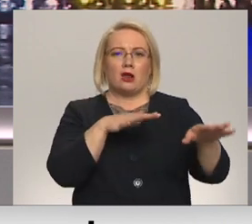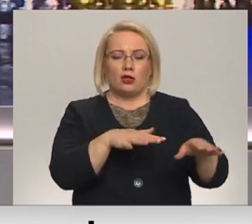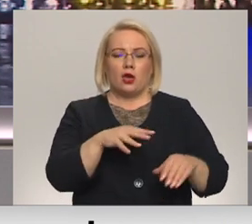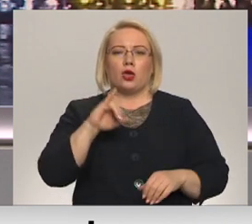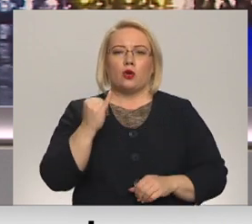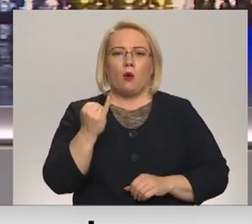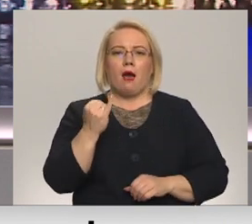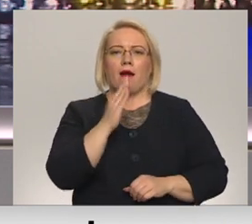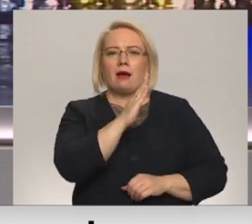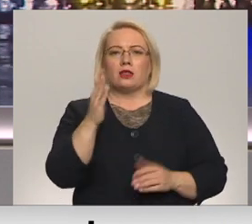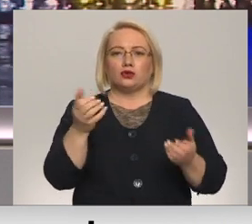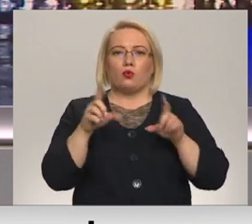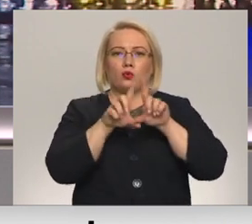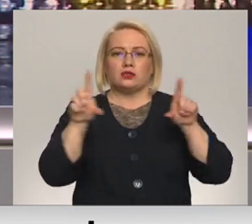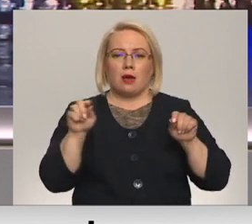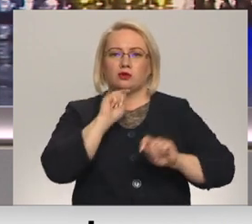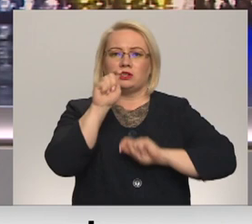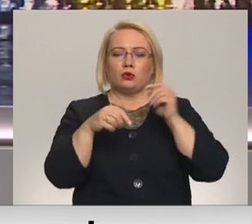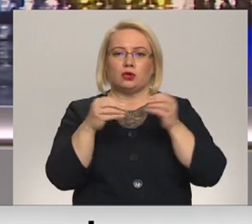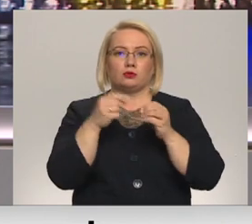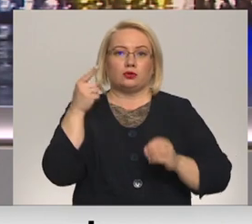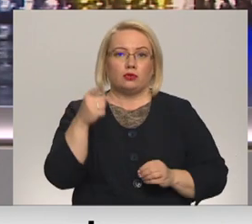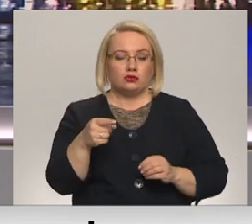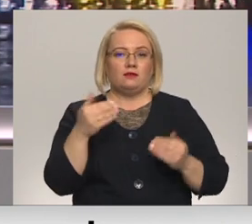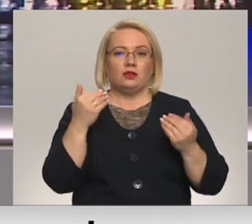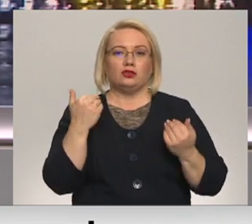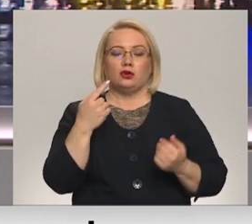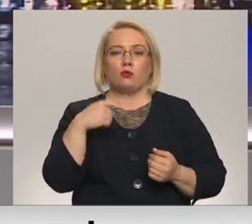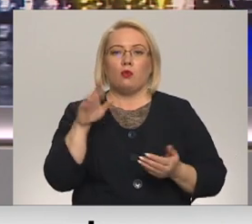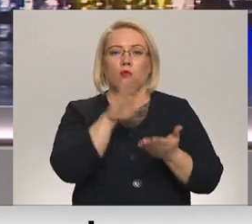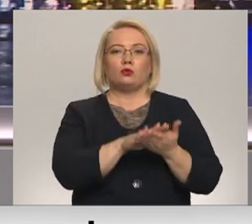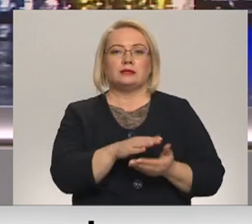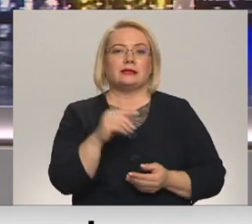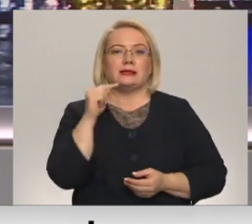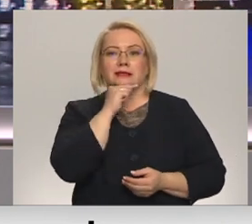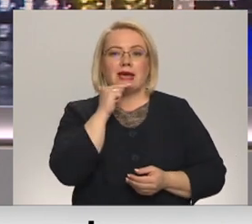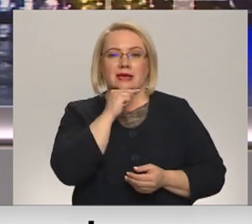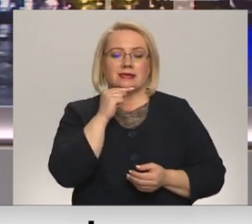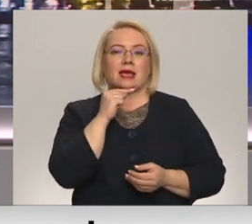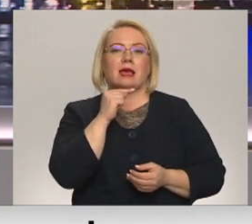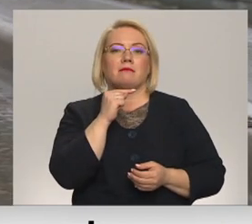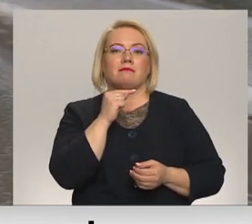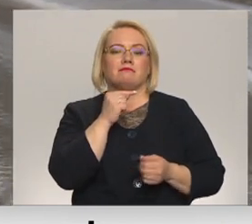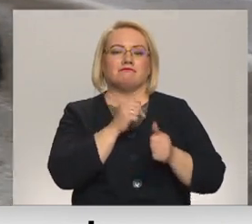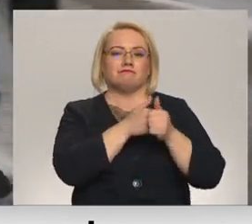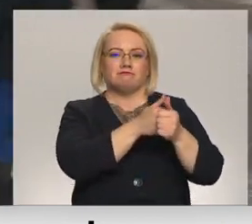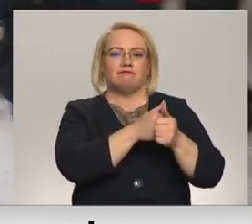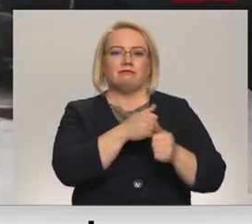vismaz 10 000 eiro. Šodien uz Cēsīm skrējienā noķerta DJ devās Dāvids Frēdenfelds.